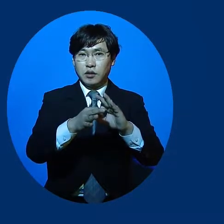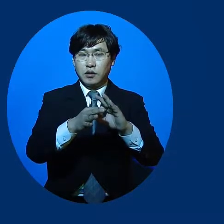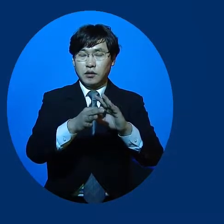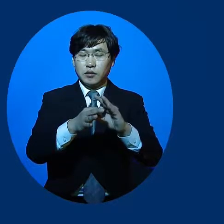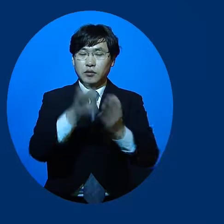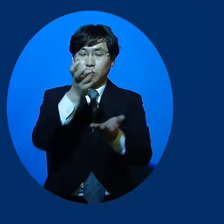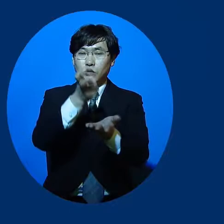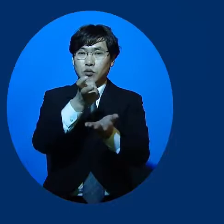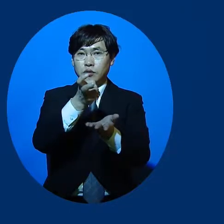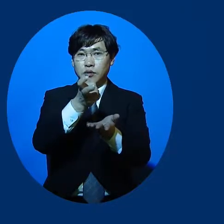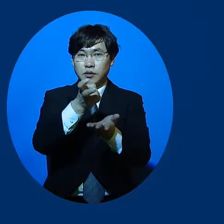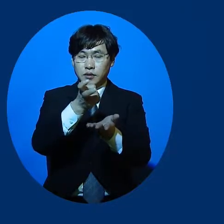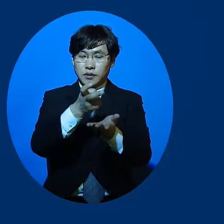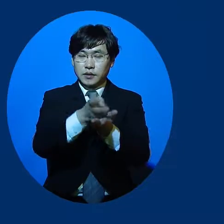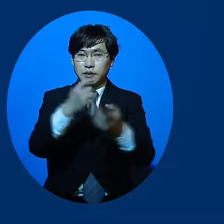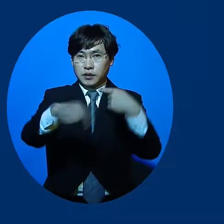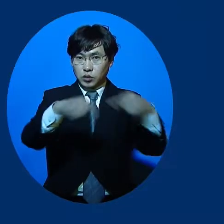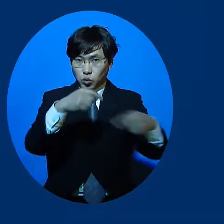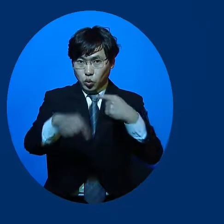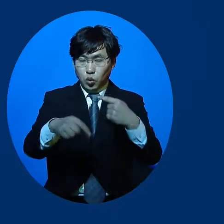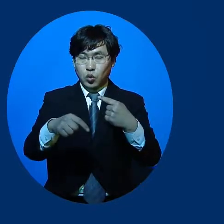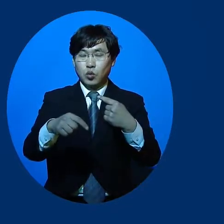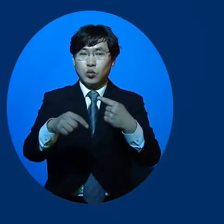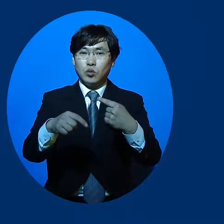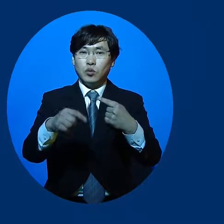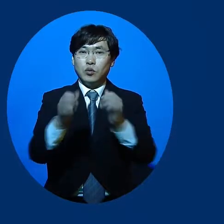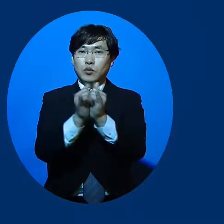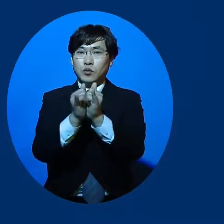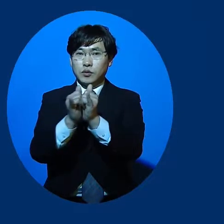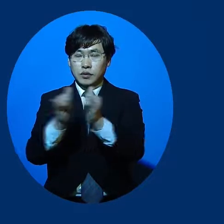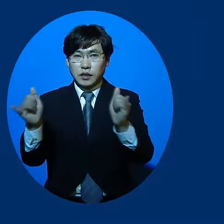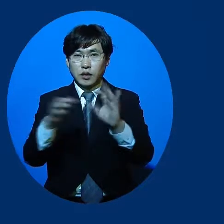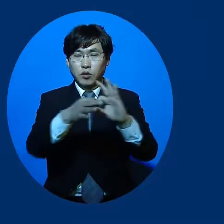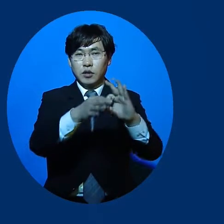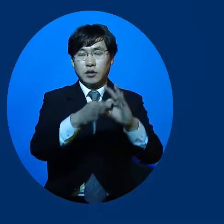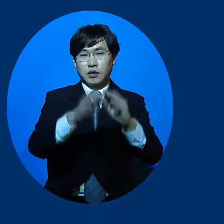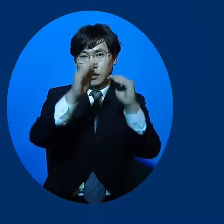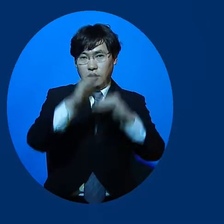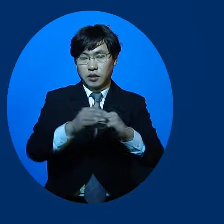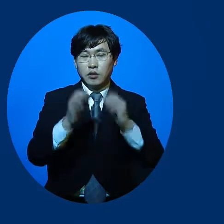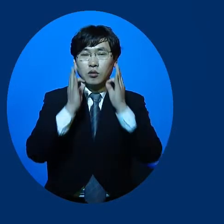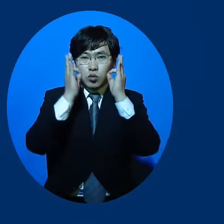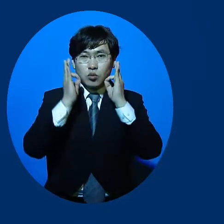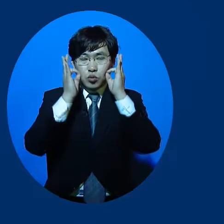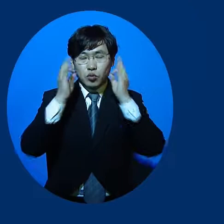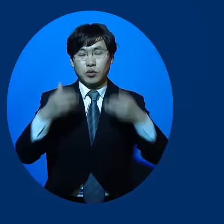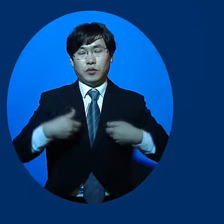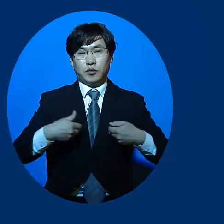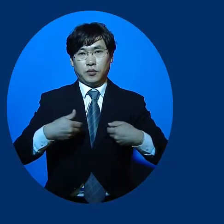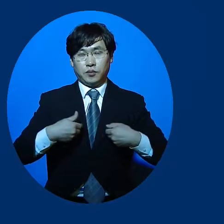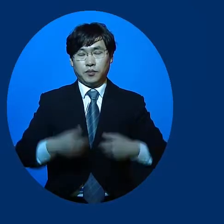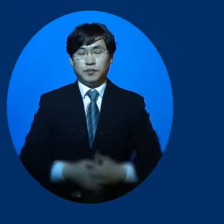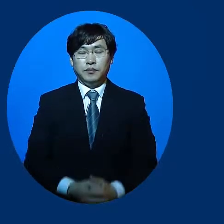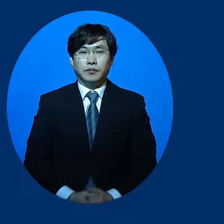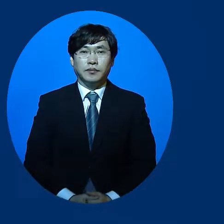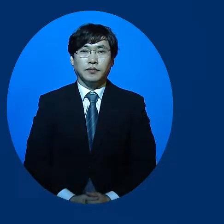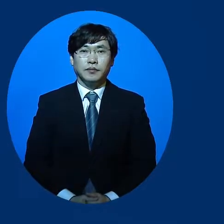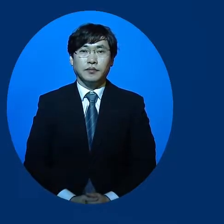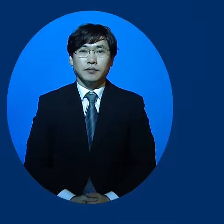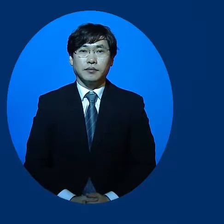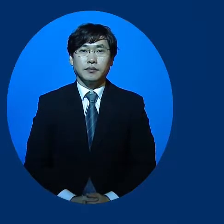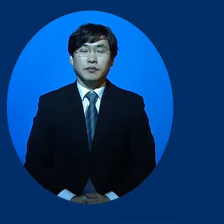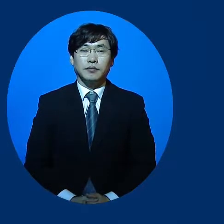지도자 양성 등 다양한 방면에서의 노력이 절실히 요구되고 있습니다.